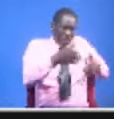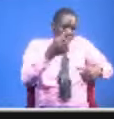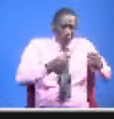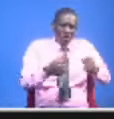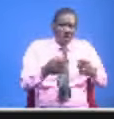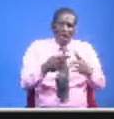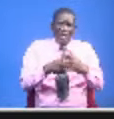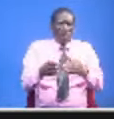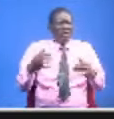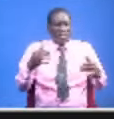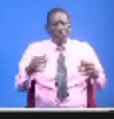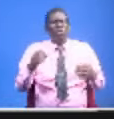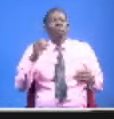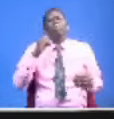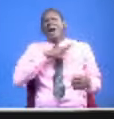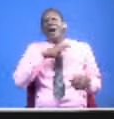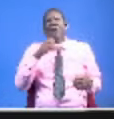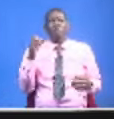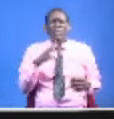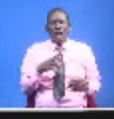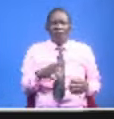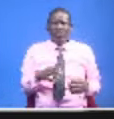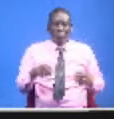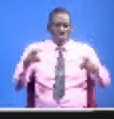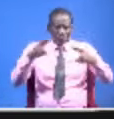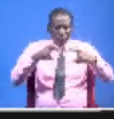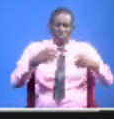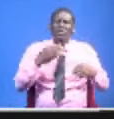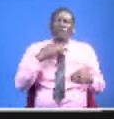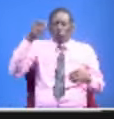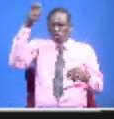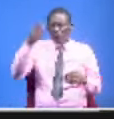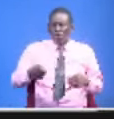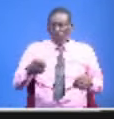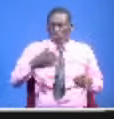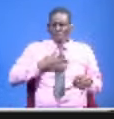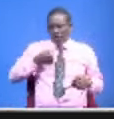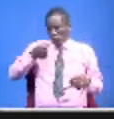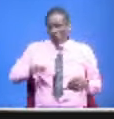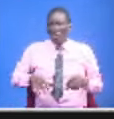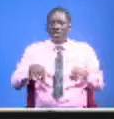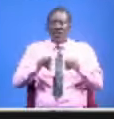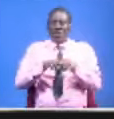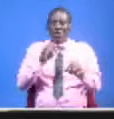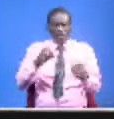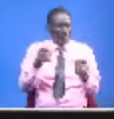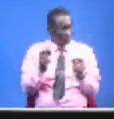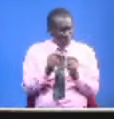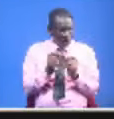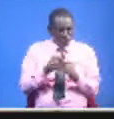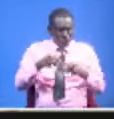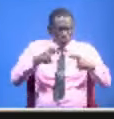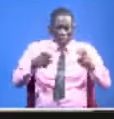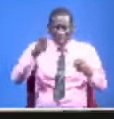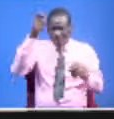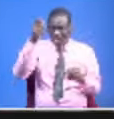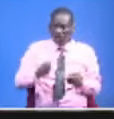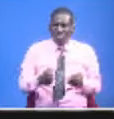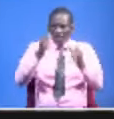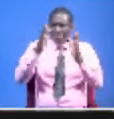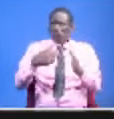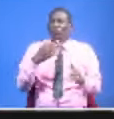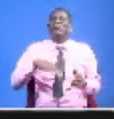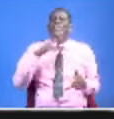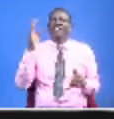kuanza kupiga mayowe. Mimi natafuta justice for my daughter. Hata kama ni uchungu sana kutafuta justice ya mtu mwenye hayuko